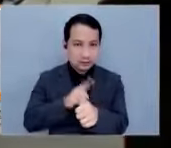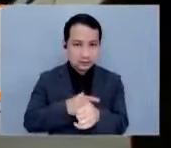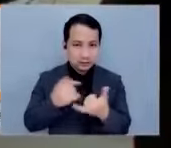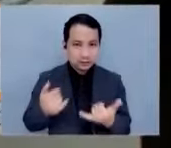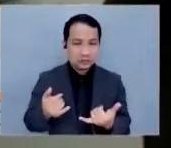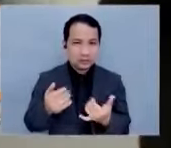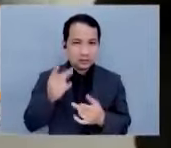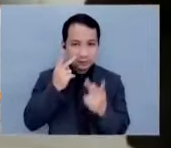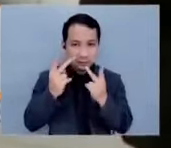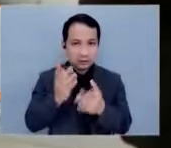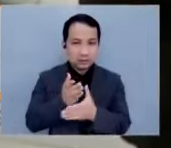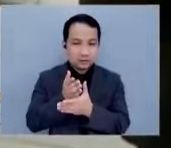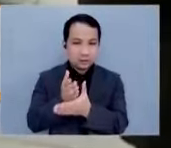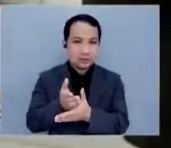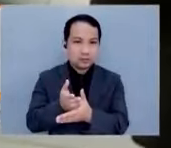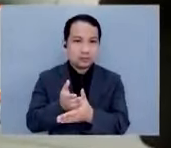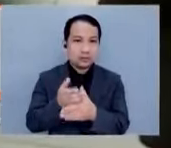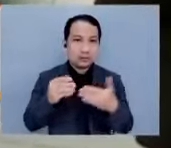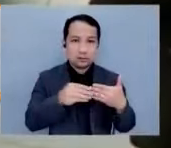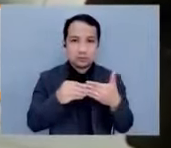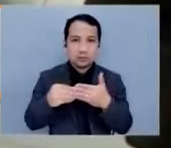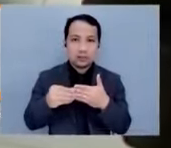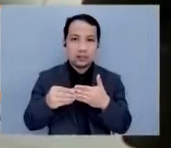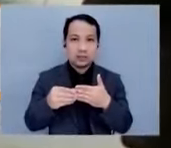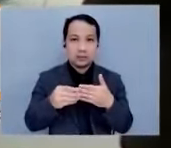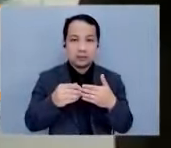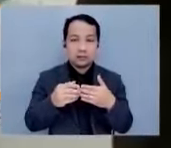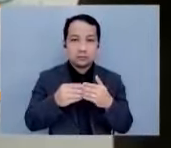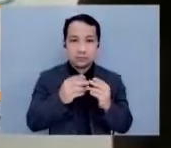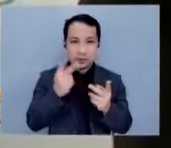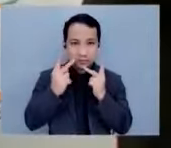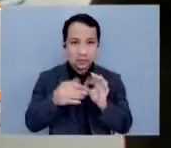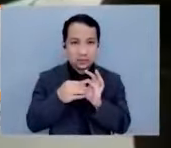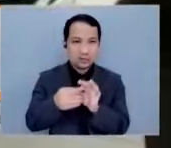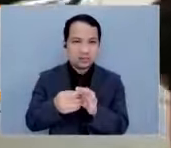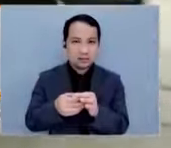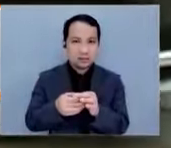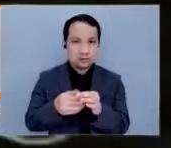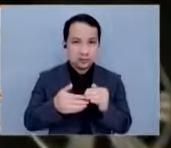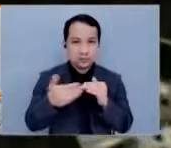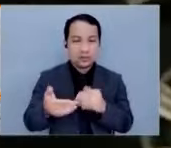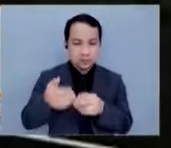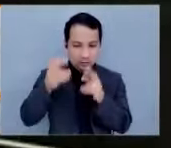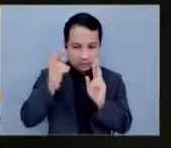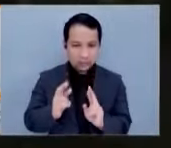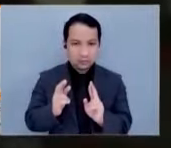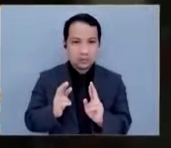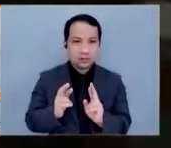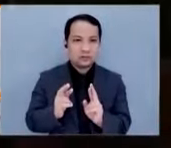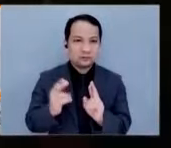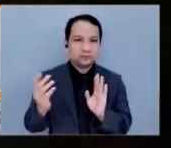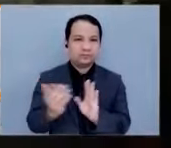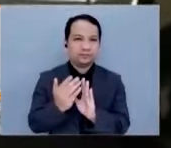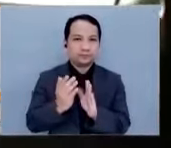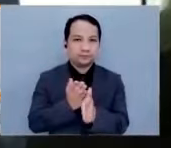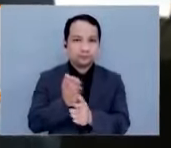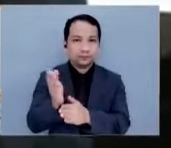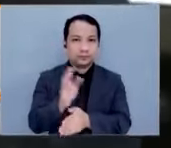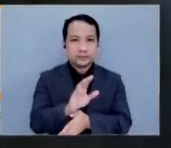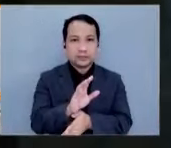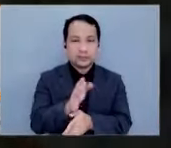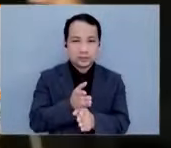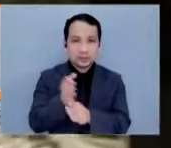pagbisita sa The Chancellery kung saan siya binigyan ng isang arrival honors. Matapos ito ay dumiretso si Pangulong Bongbong Marcos sa